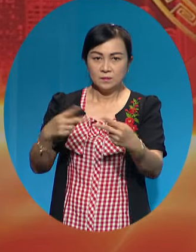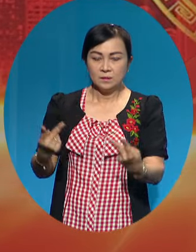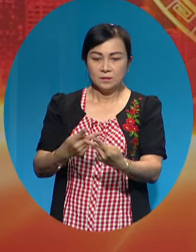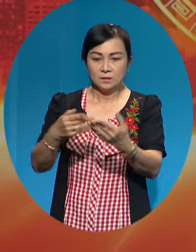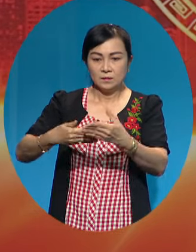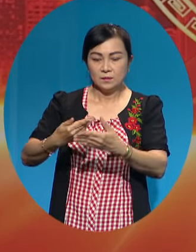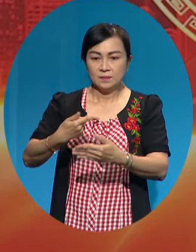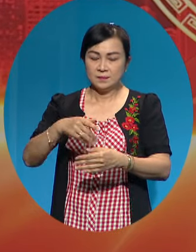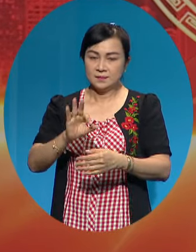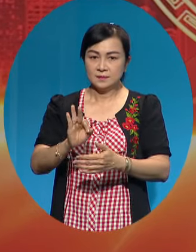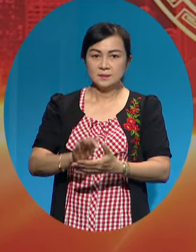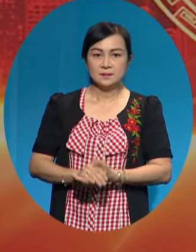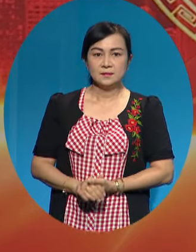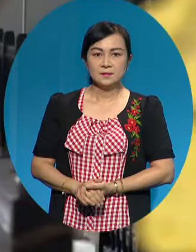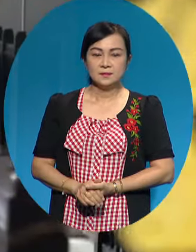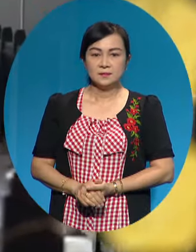khí mừng xuân Giáp Thìn.